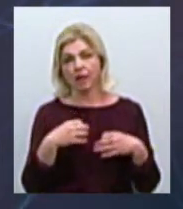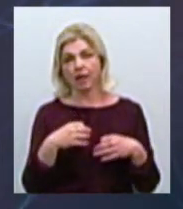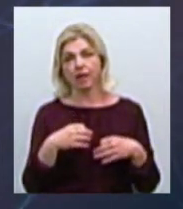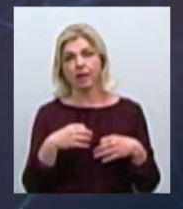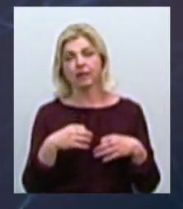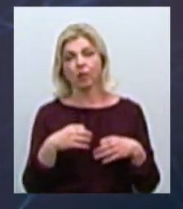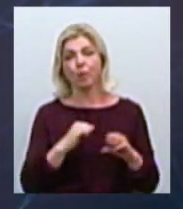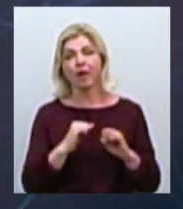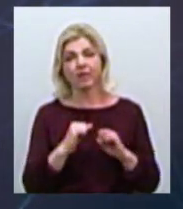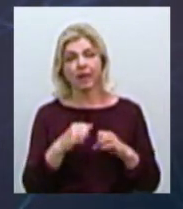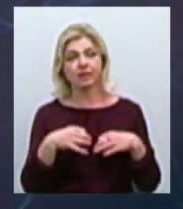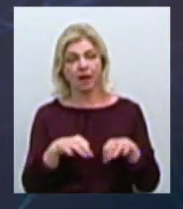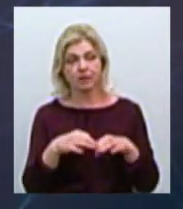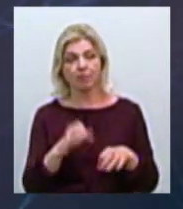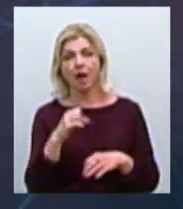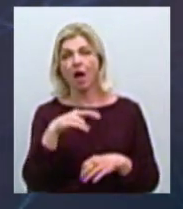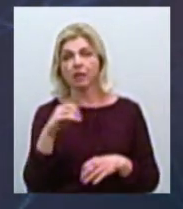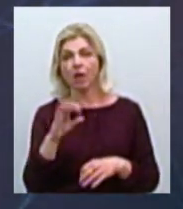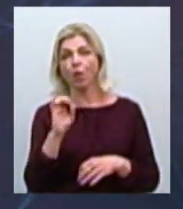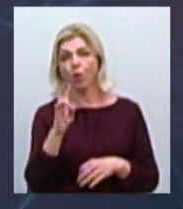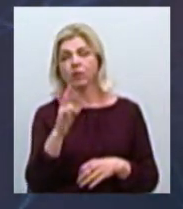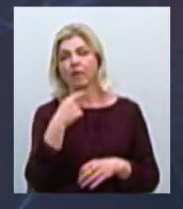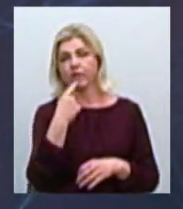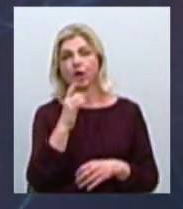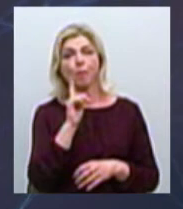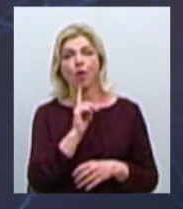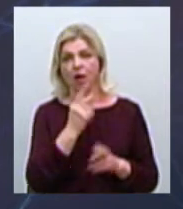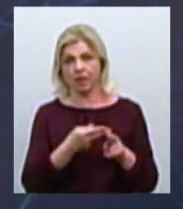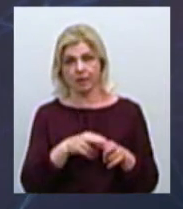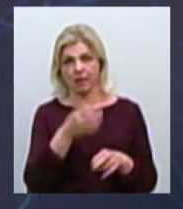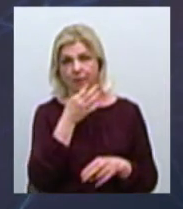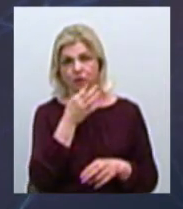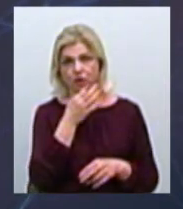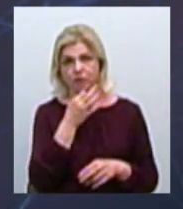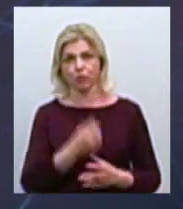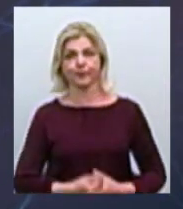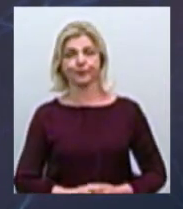Але він сказав, що сьогодні це ще передчасно.